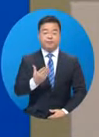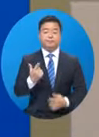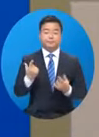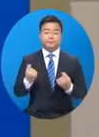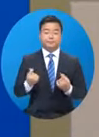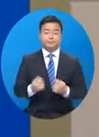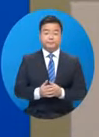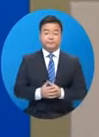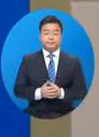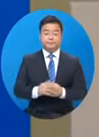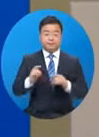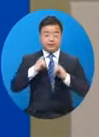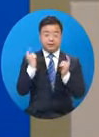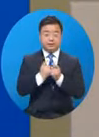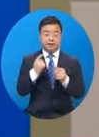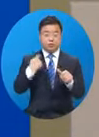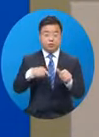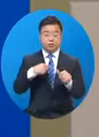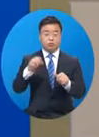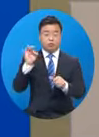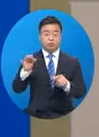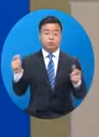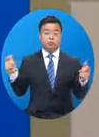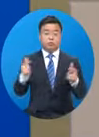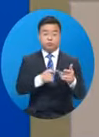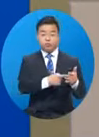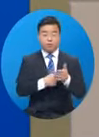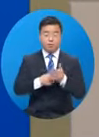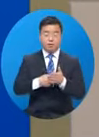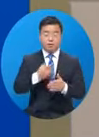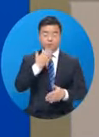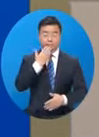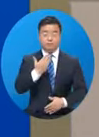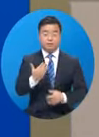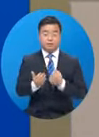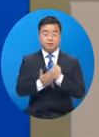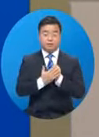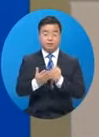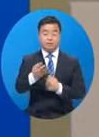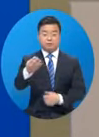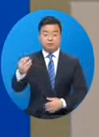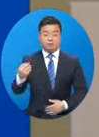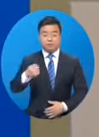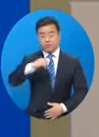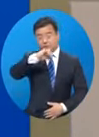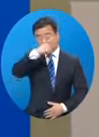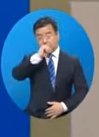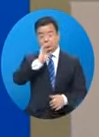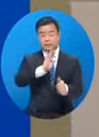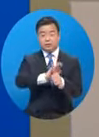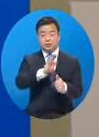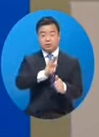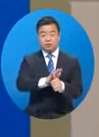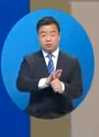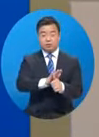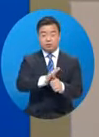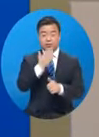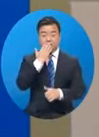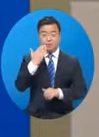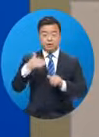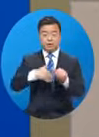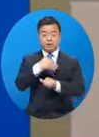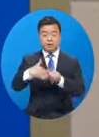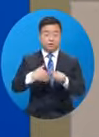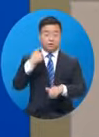합니다. 사교육비를 절감하는 그런 효과가 있기 때문에 뭐 일부 예산 지원도 할수 있는 상황이